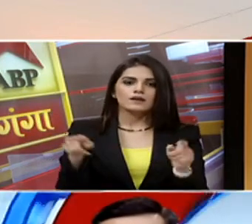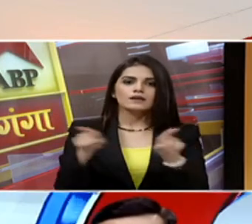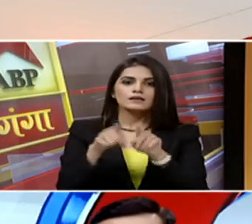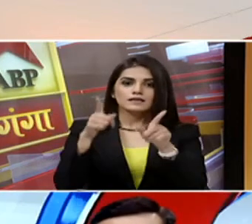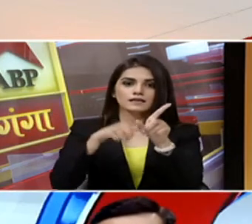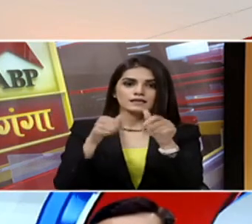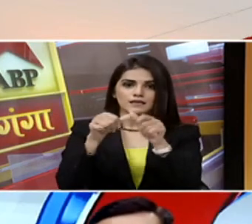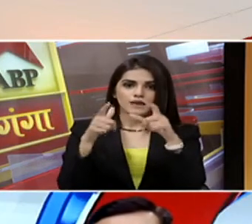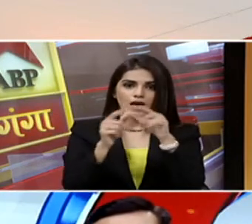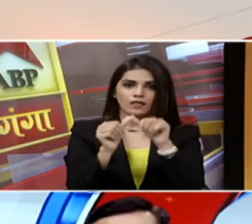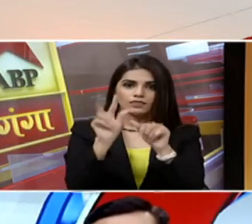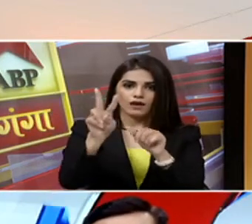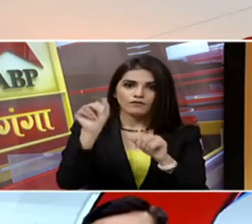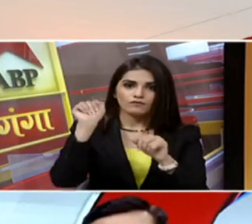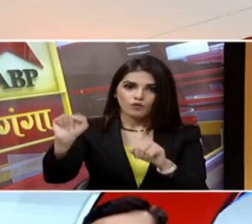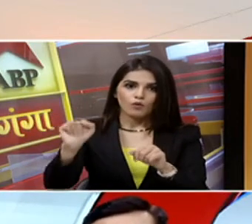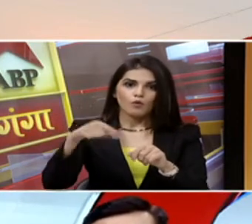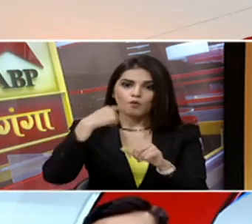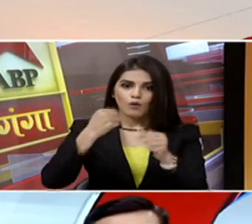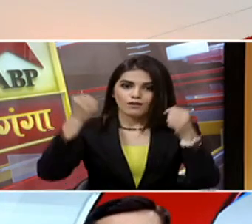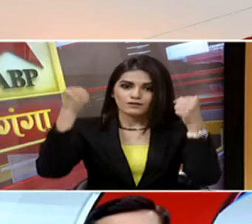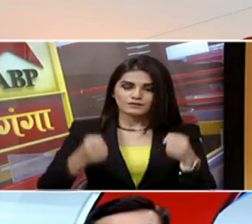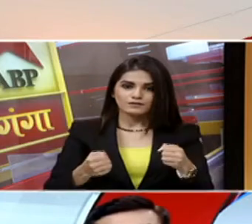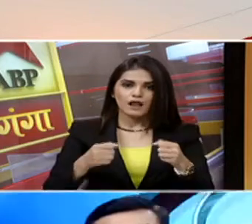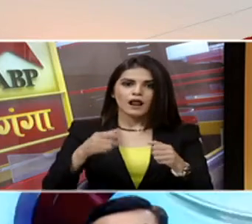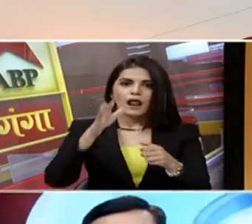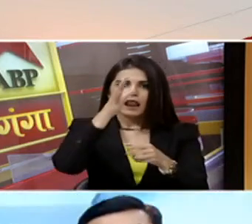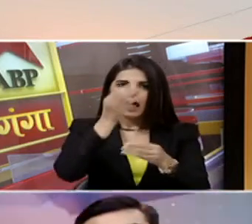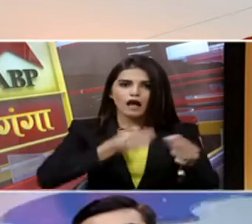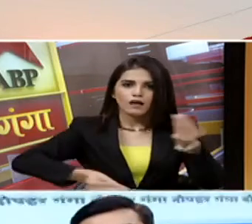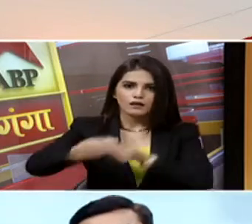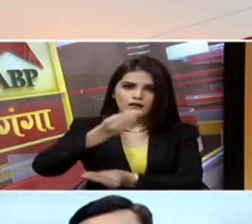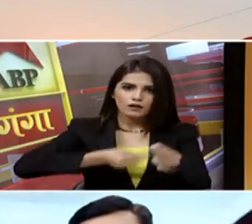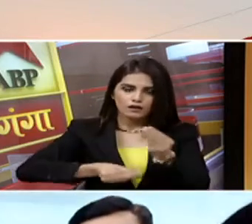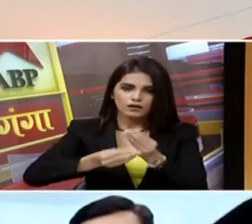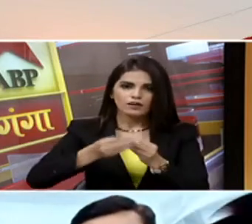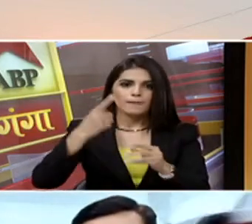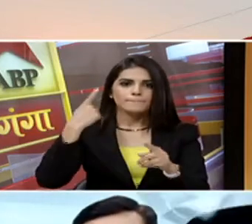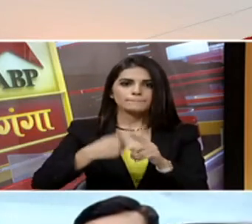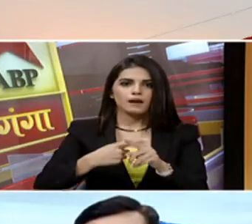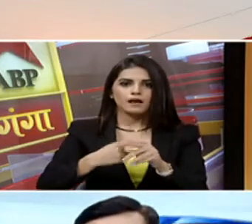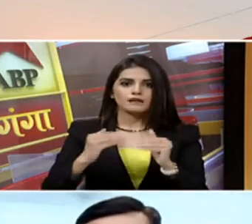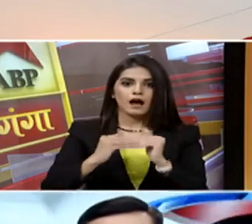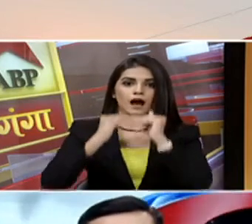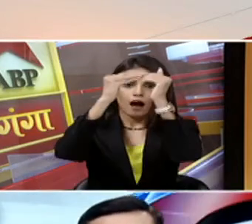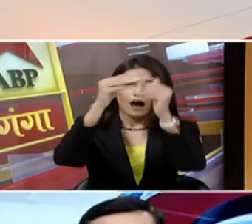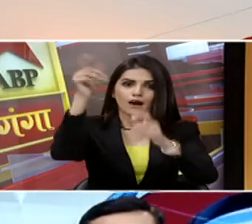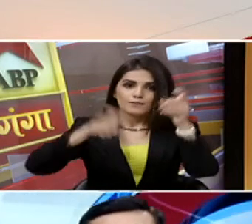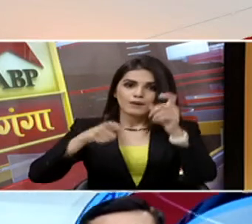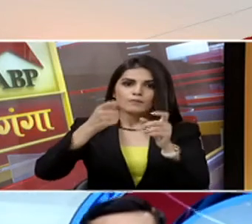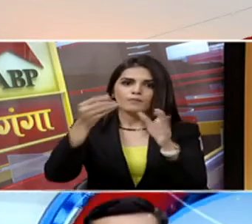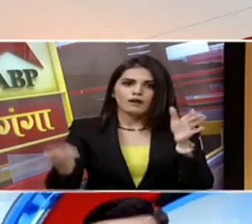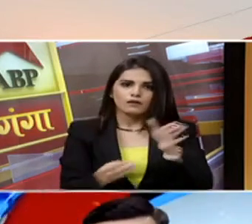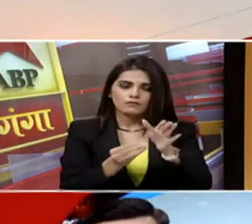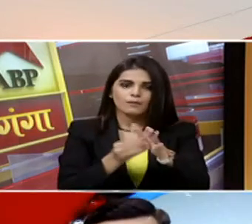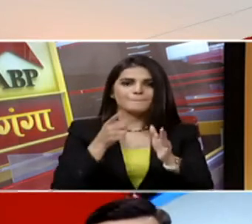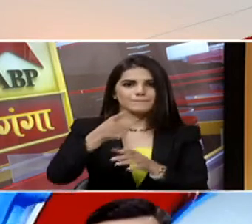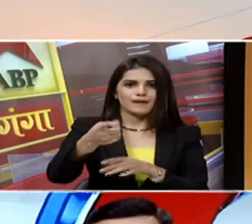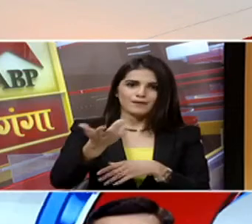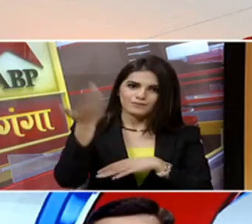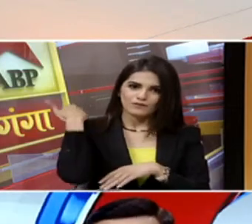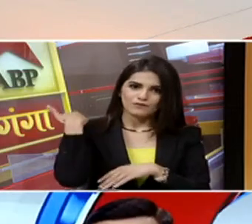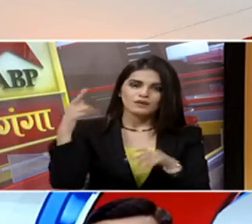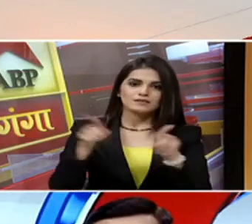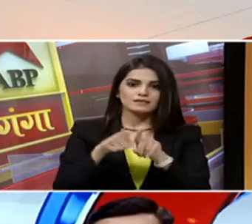यादव सिंह पर अपने पद का दुरुपयोग कर आय से अधिक संपत्ति अर्जित करने का आरोप है